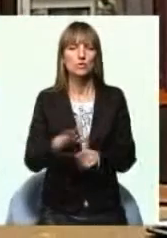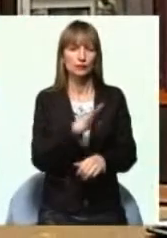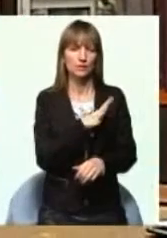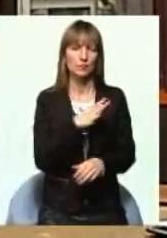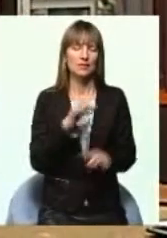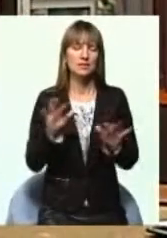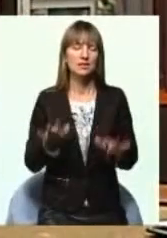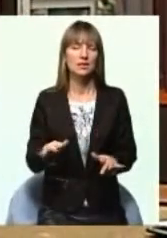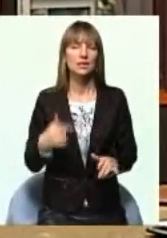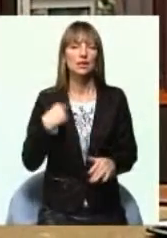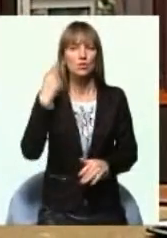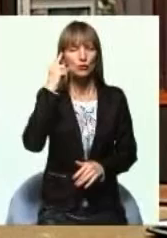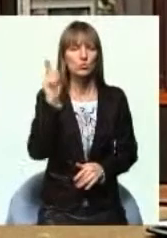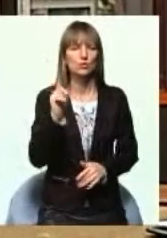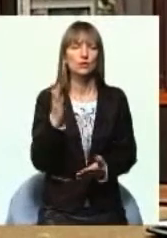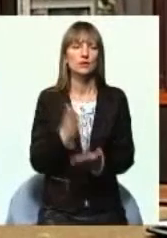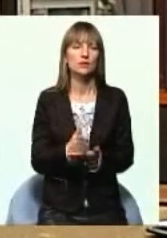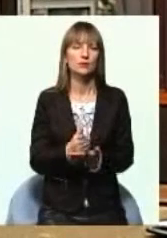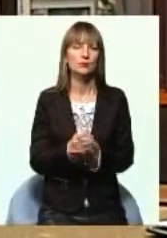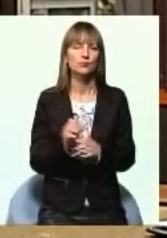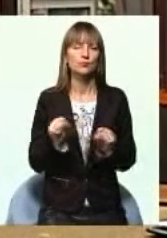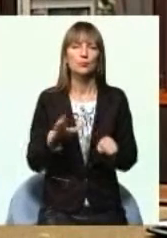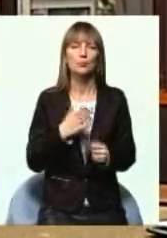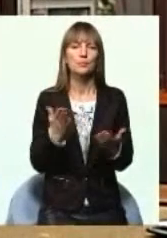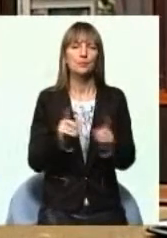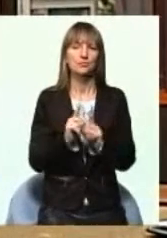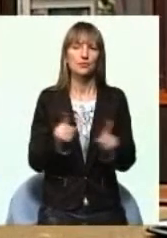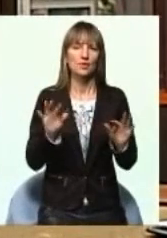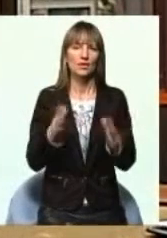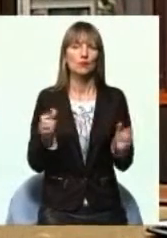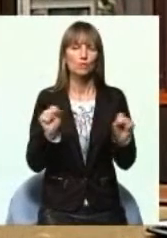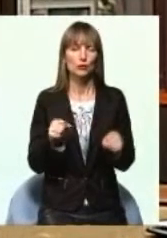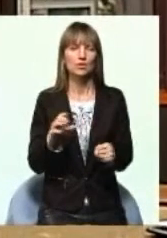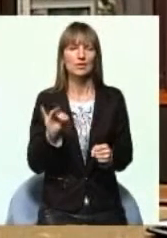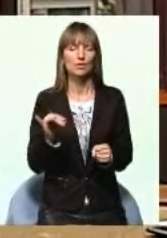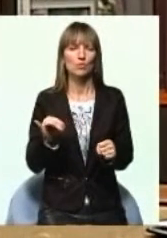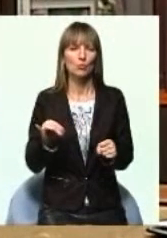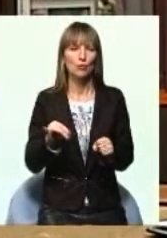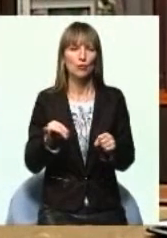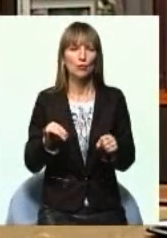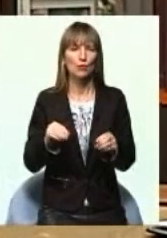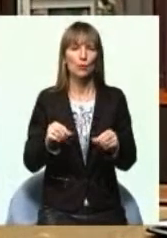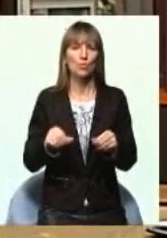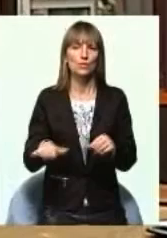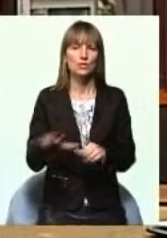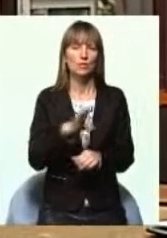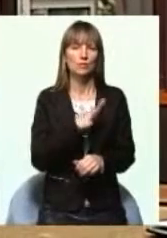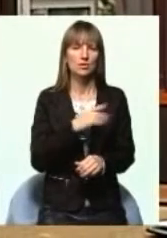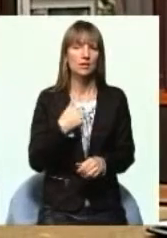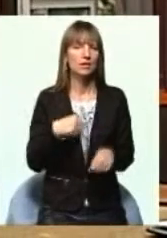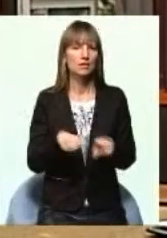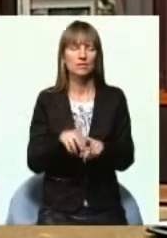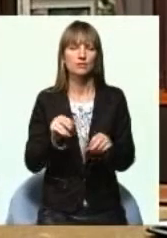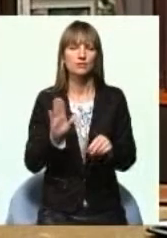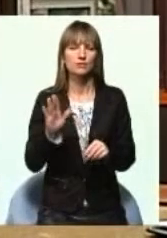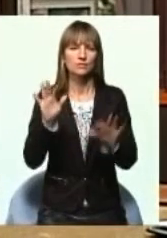Ну, я думаю, що є. Може, якийсь особий сніг, який може і в пустелях випасти. Ну, хоча я так не вважаю. Сніг